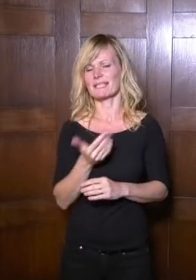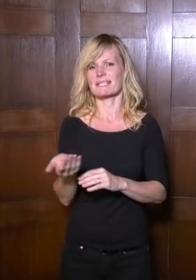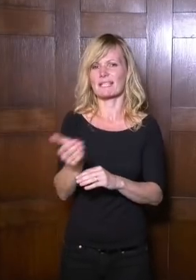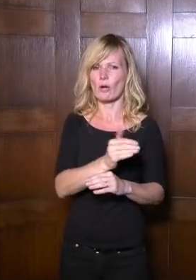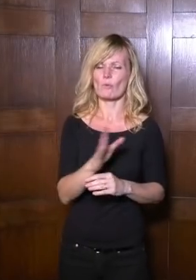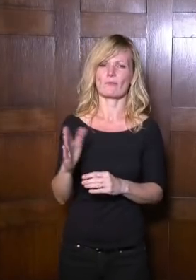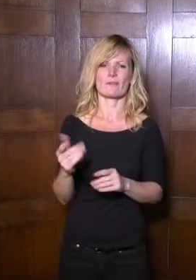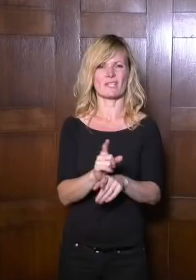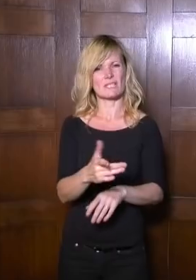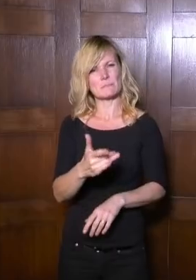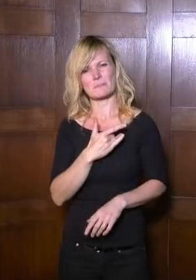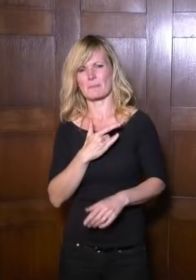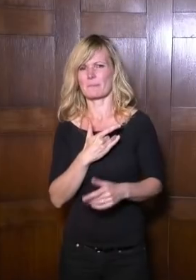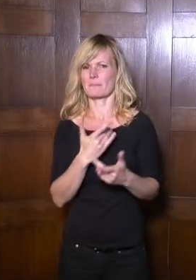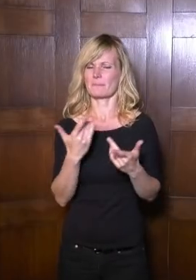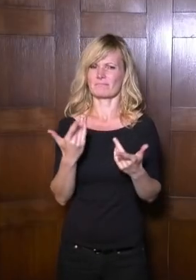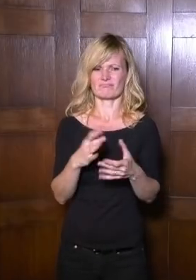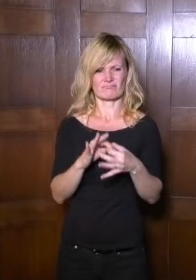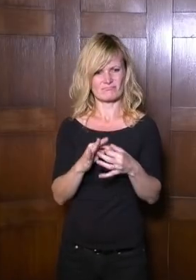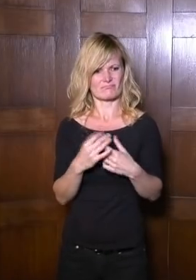ins Mark getroffen als Kirche.